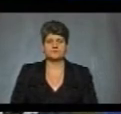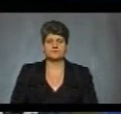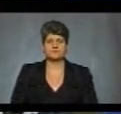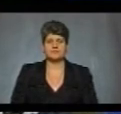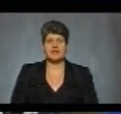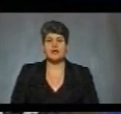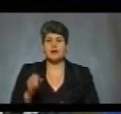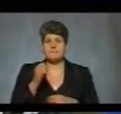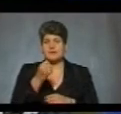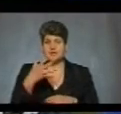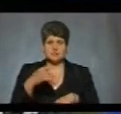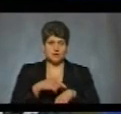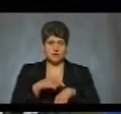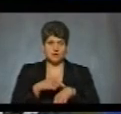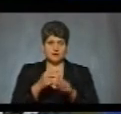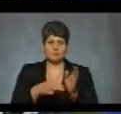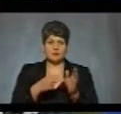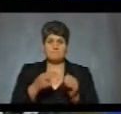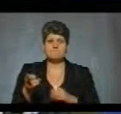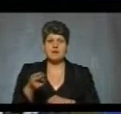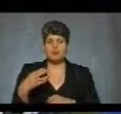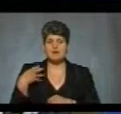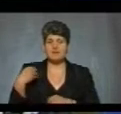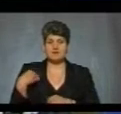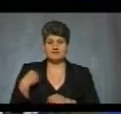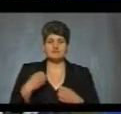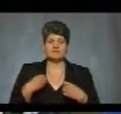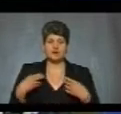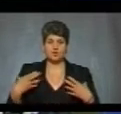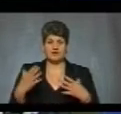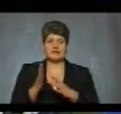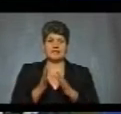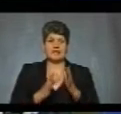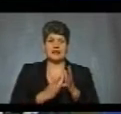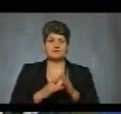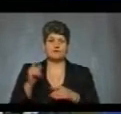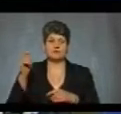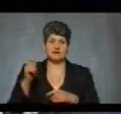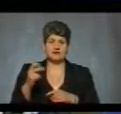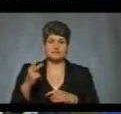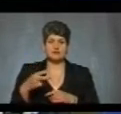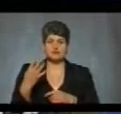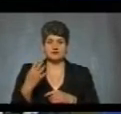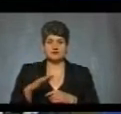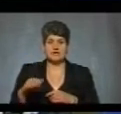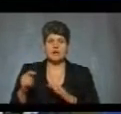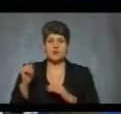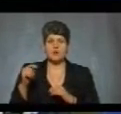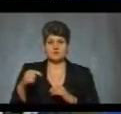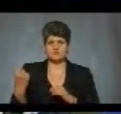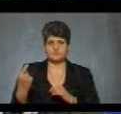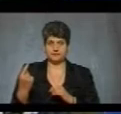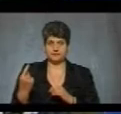А о 15-й годині потягом Маріуполь-Львів святкувати Різдво на Тернопільщину прибули 24 школярі з Луганщини,